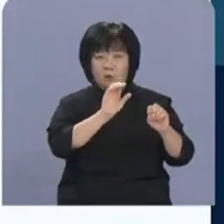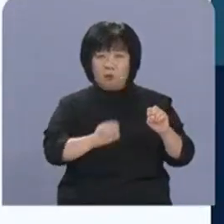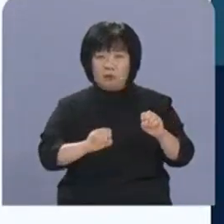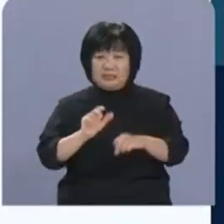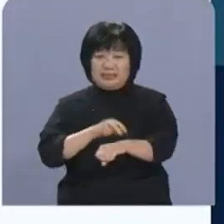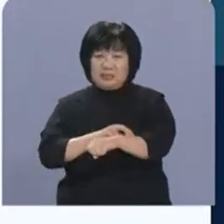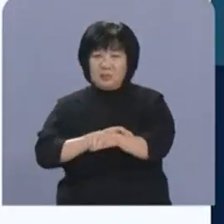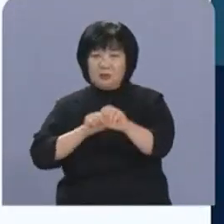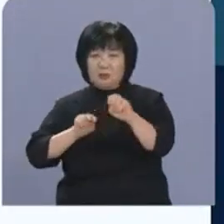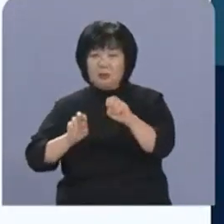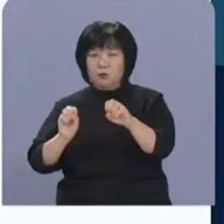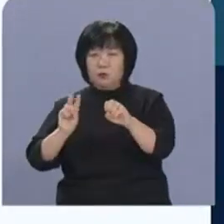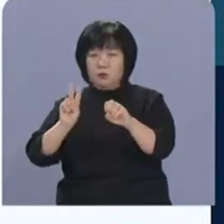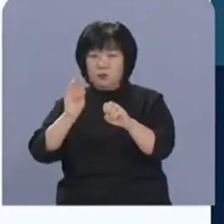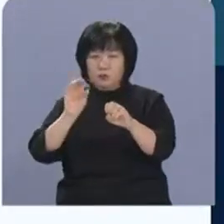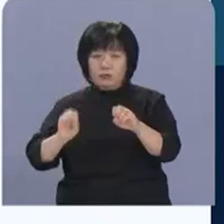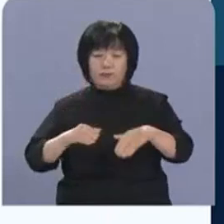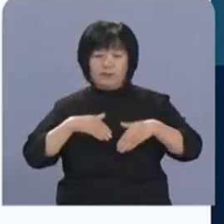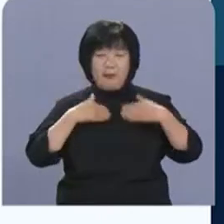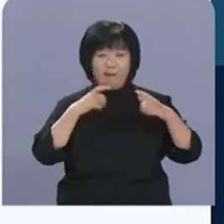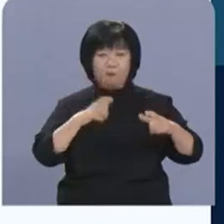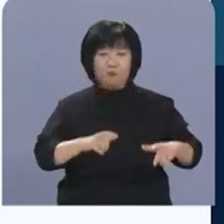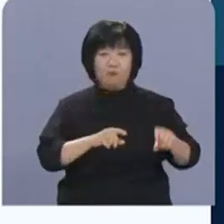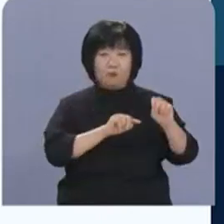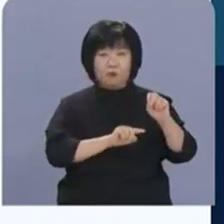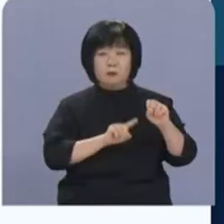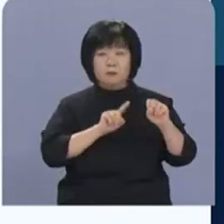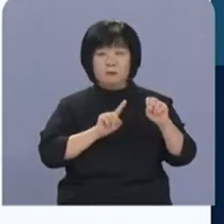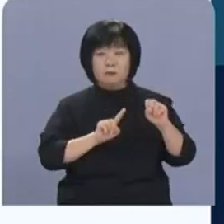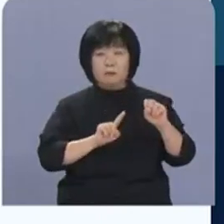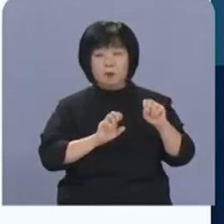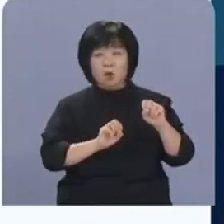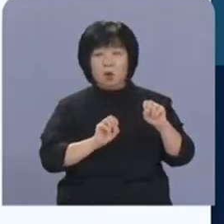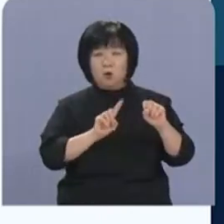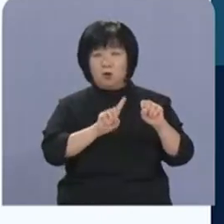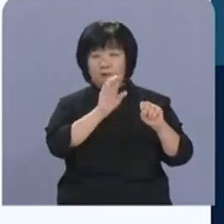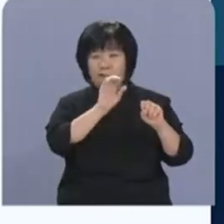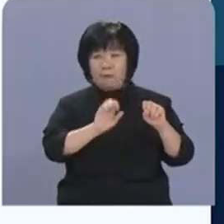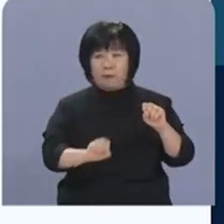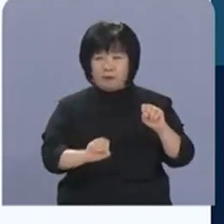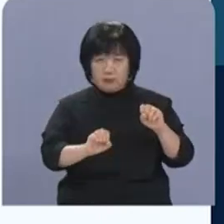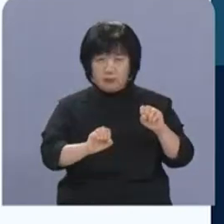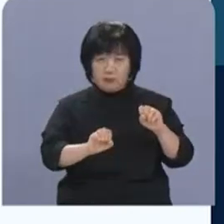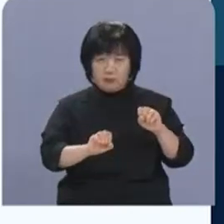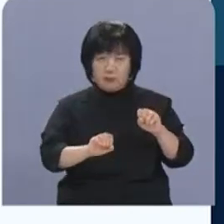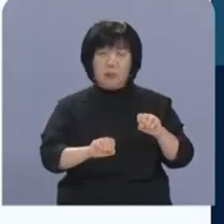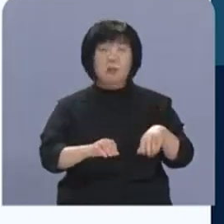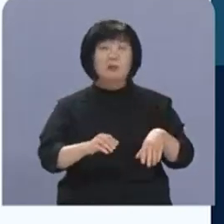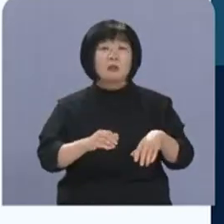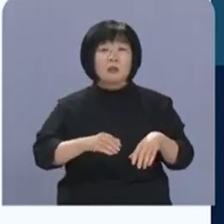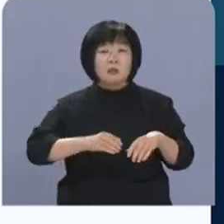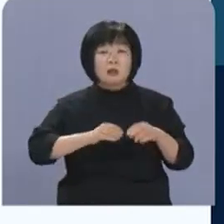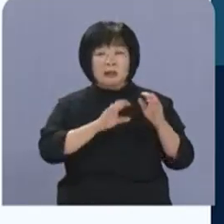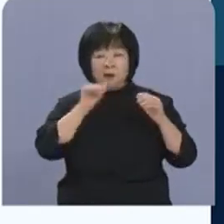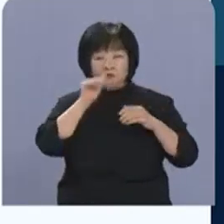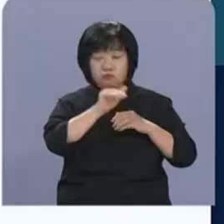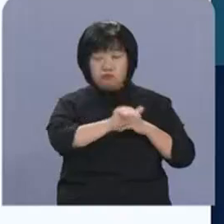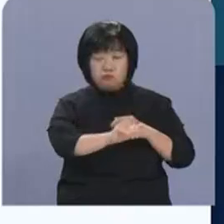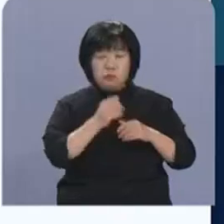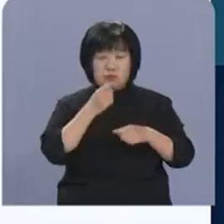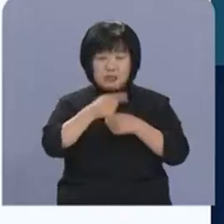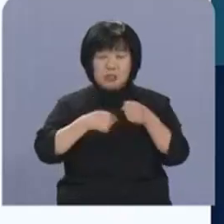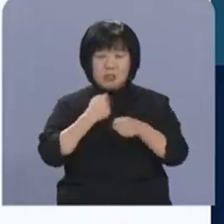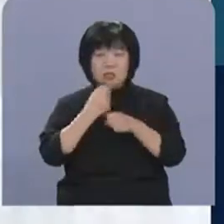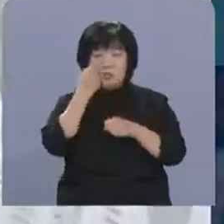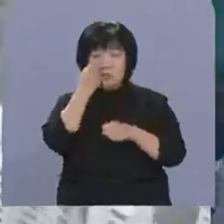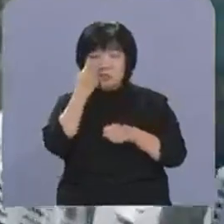기장군 0.02% 남구 0.01%로 지난해 5월말부터 하락세가 이어지다 1년 2개월 만에